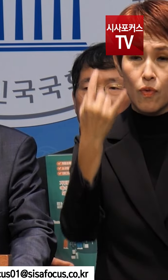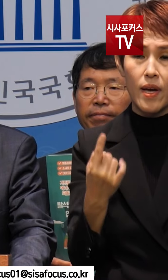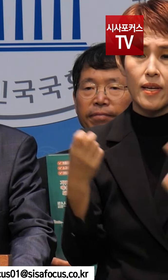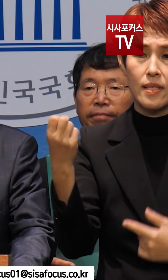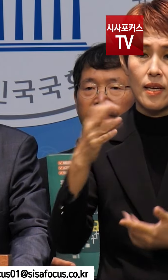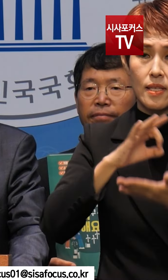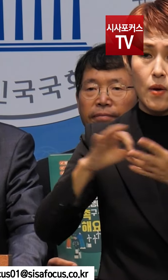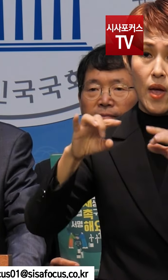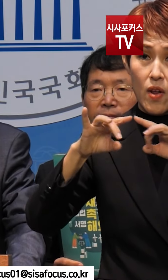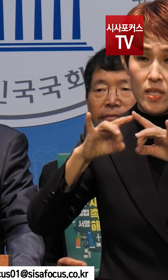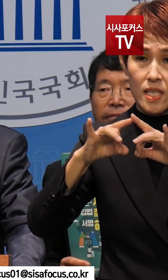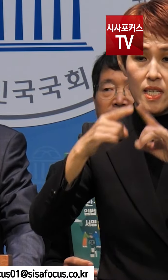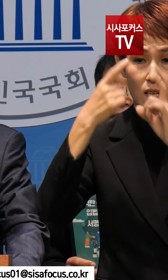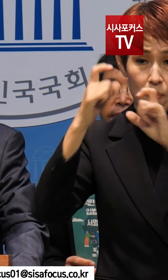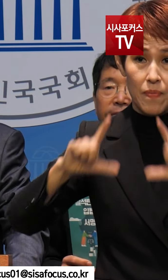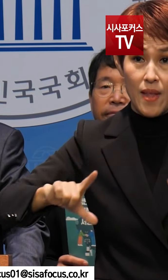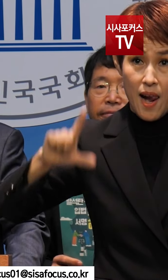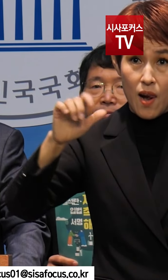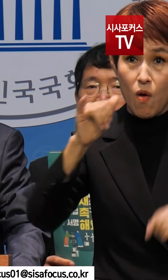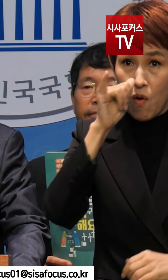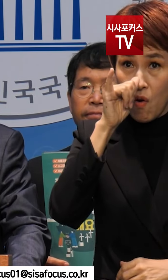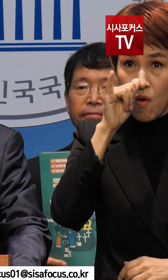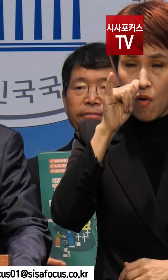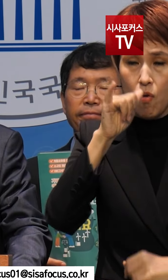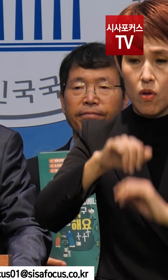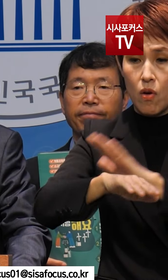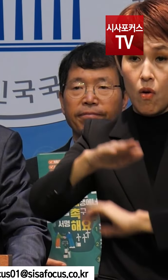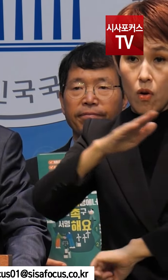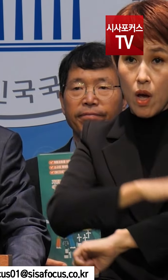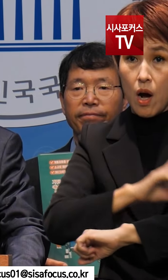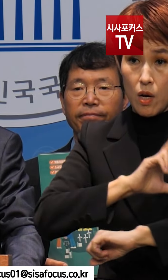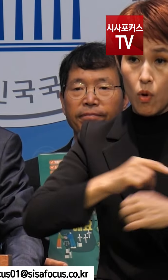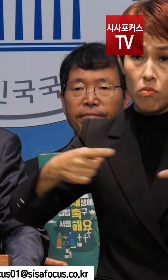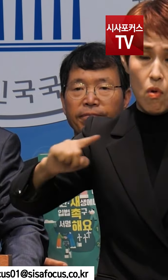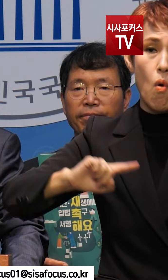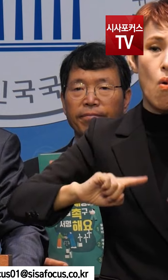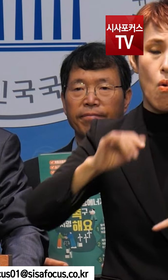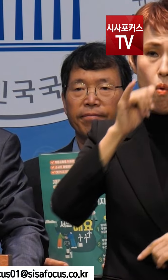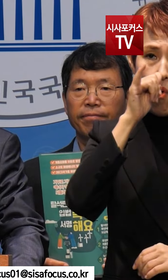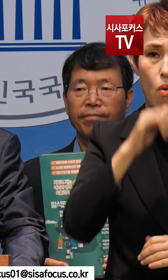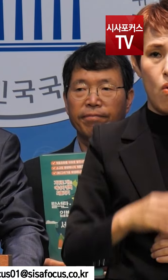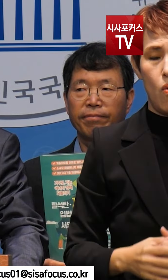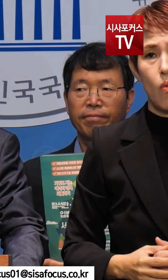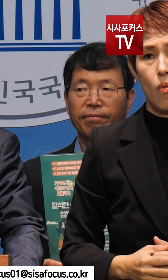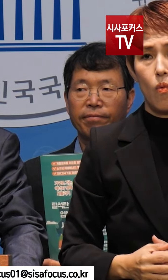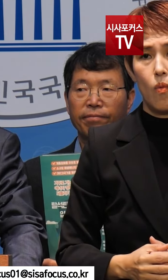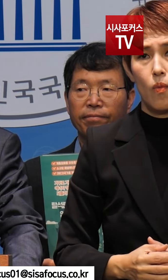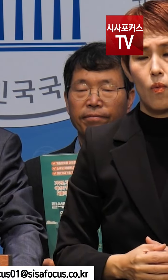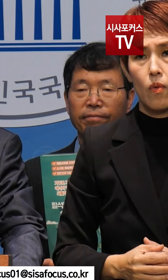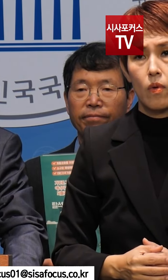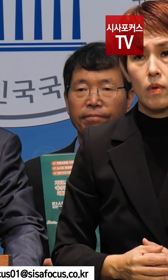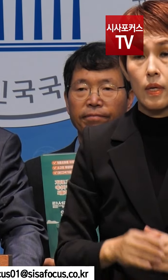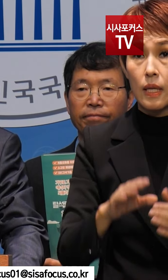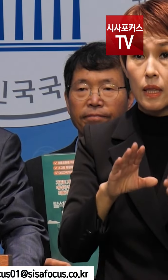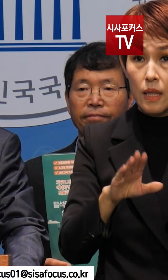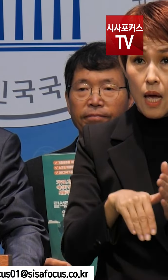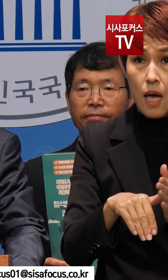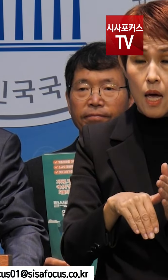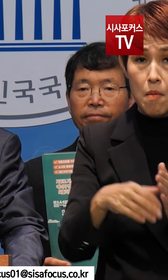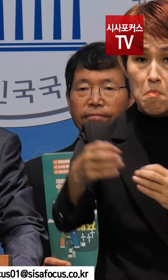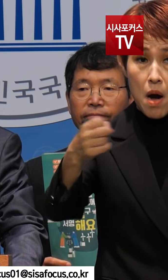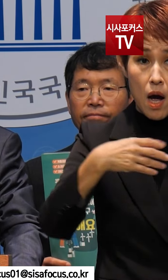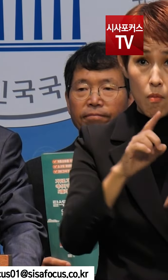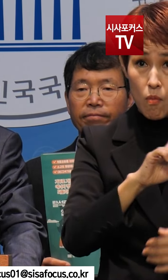있었습니다 그때 여야 의원님들 모두가 함께하셨어요 재생에너지 산업계도 마찬가지였습니다 그때 이구동성으로